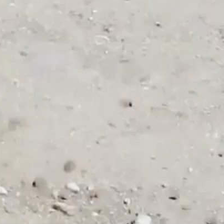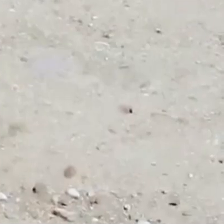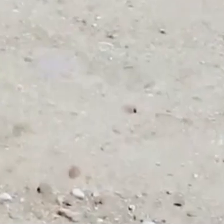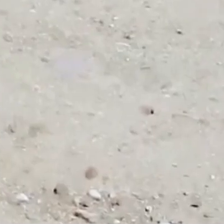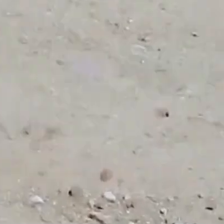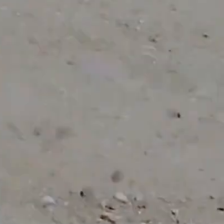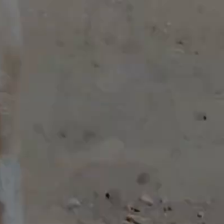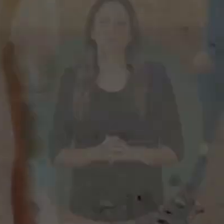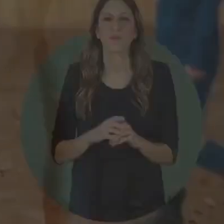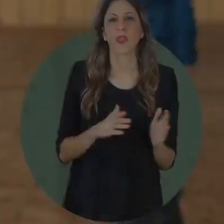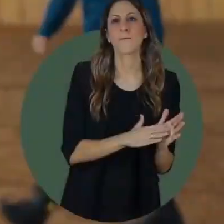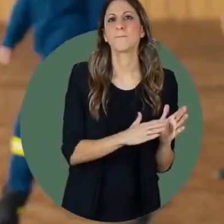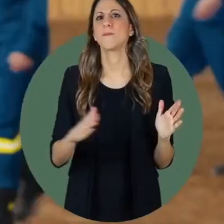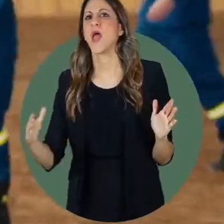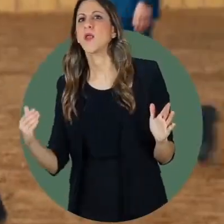www.φιλοζωικοσκαλαμάτας.com.